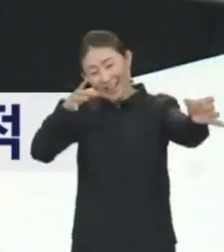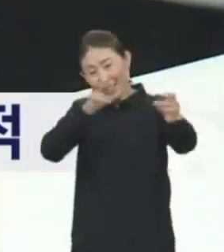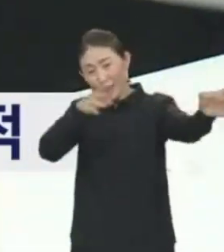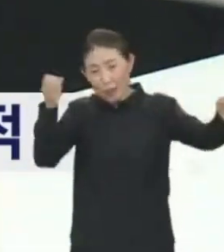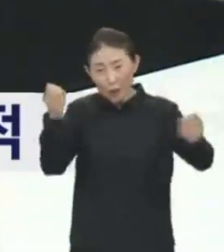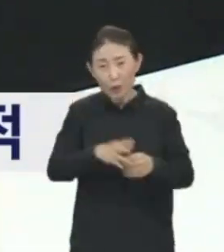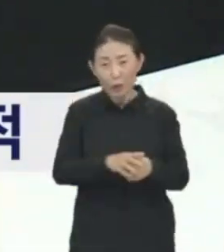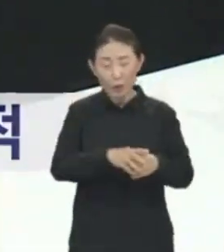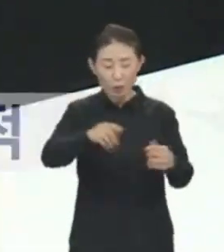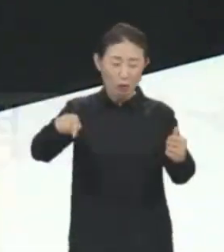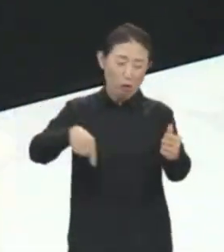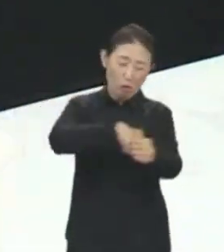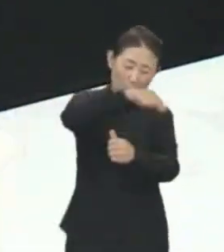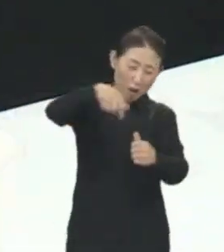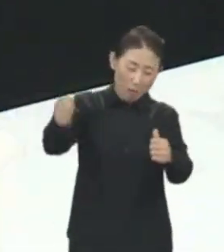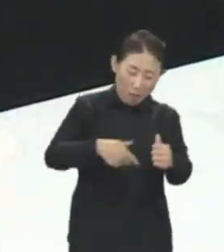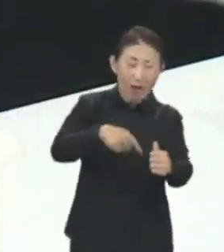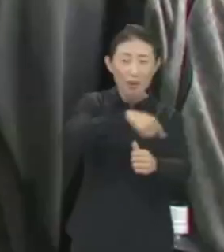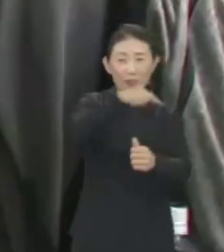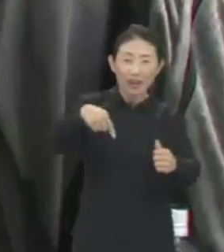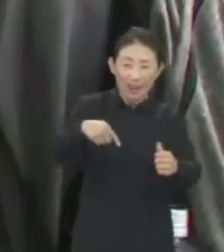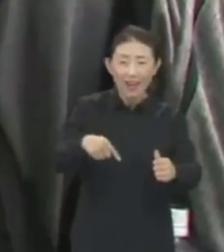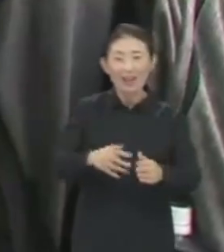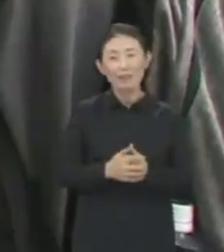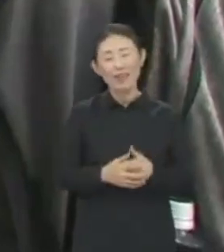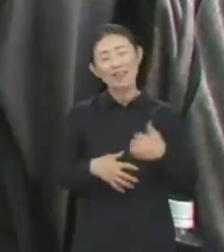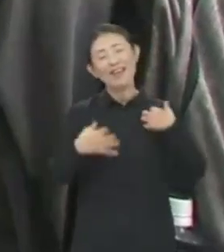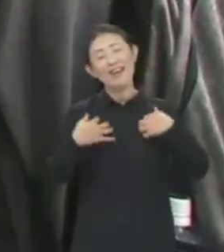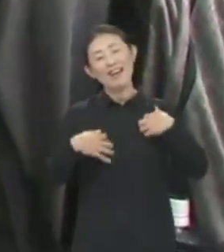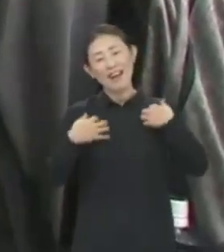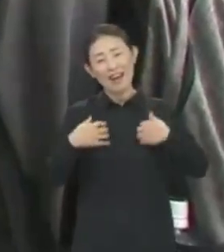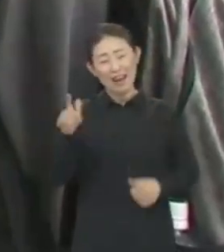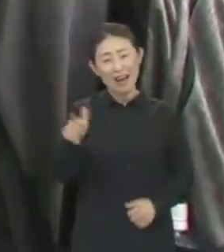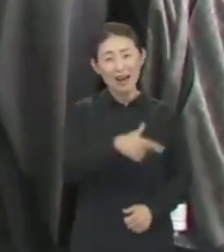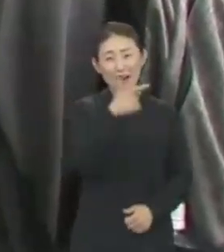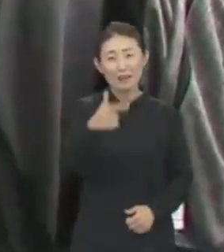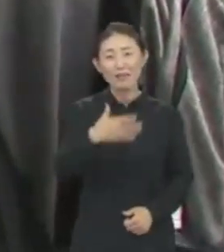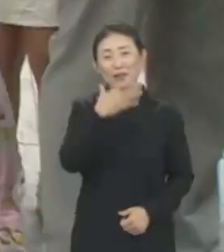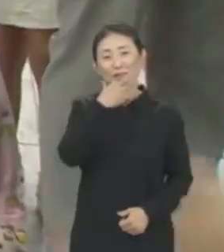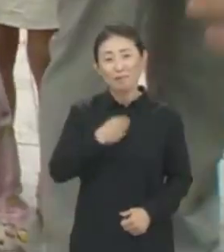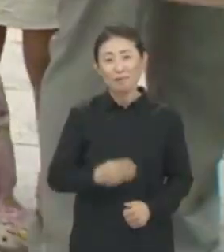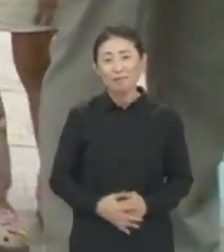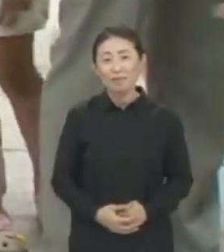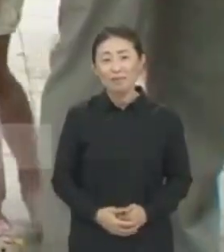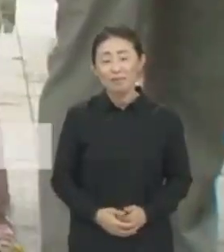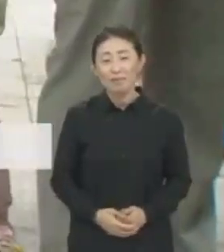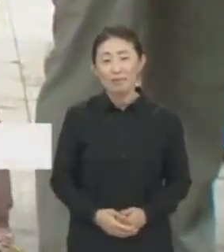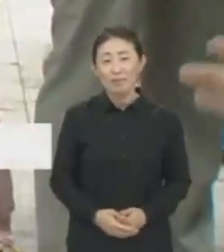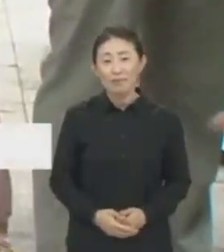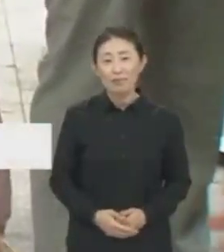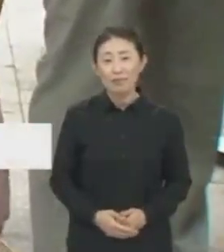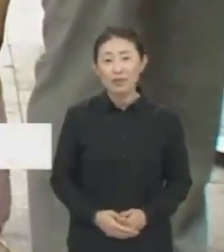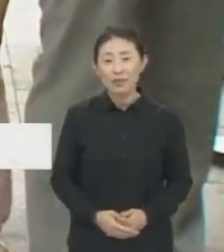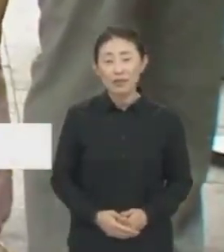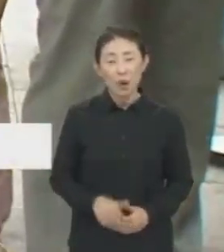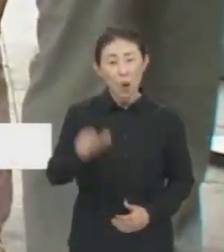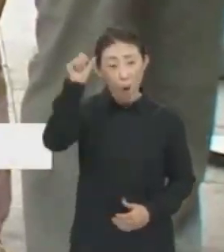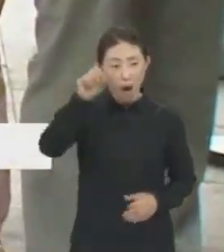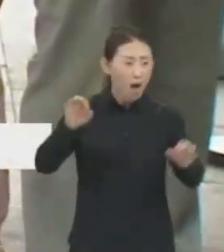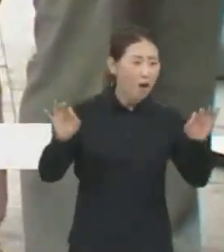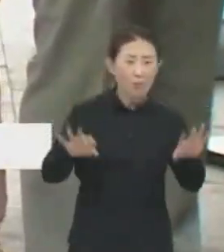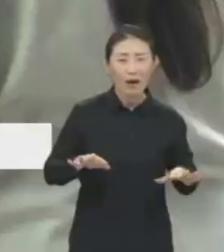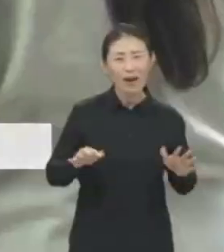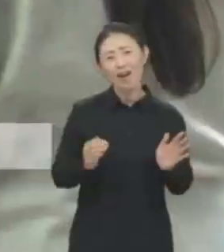돌림판을 돌리면서 아이와 부모님 모두 더위를 잊은 채 행복한 시간을 보냅니다. 빠르게 지나간 추석